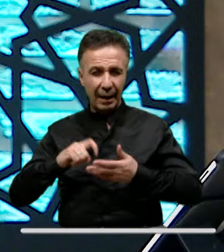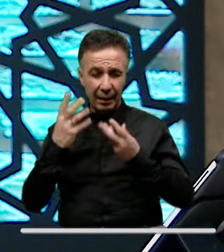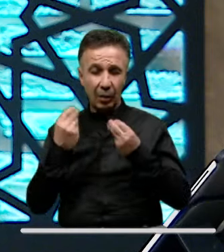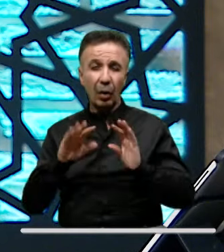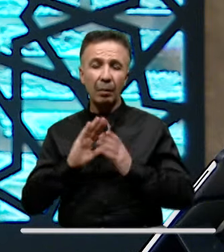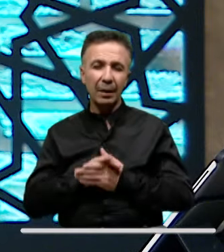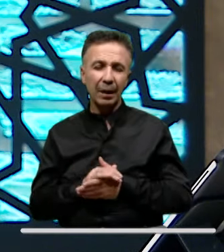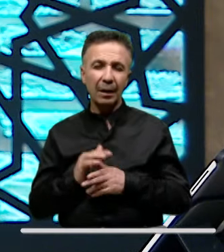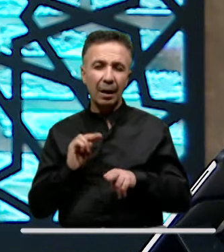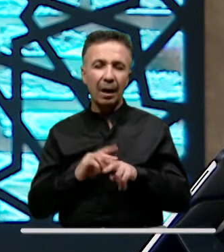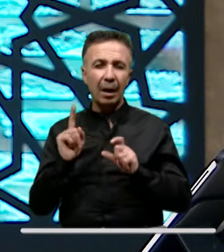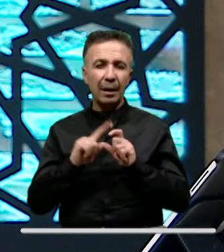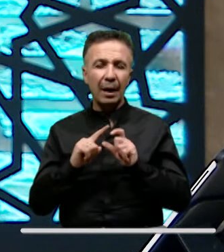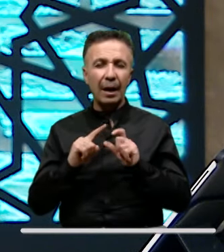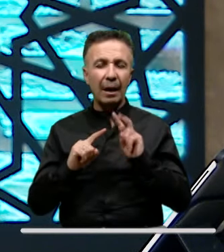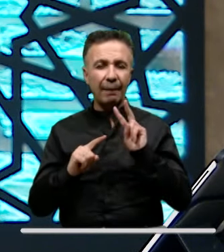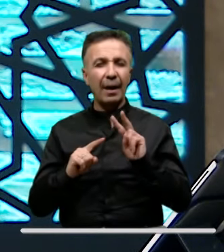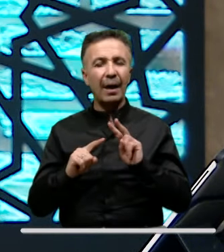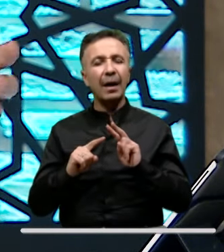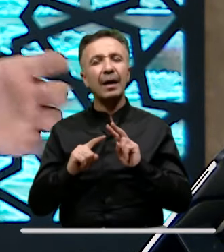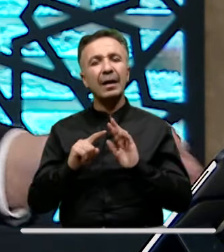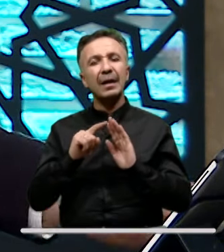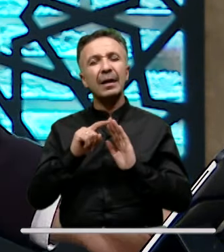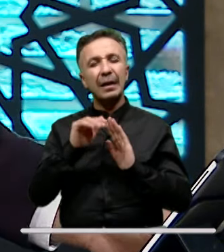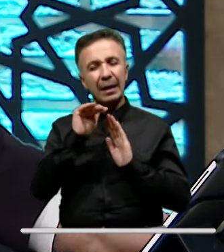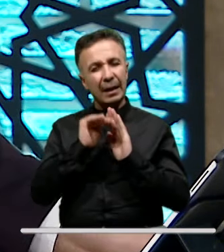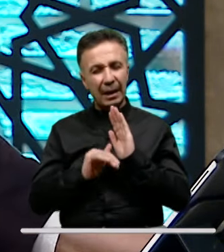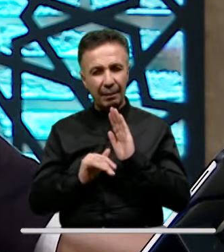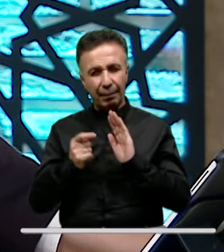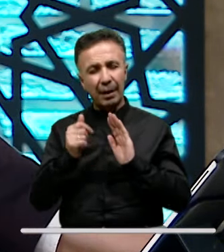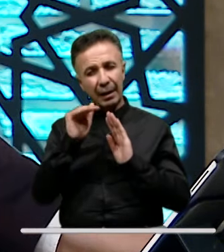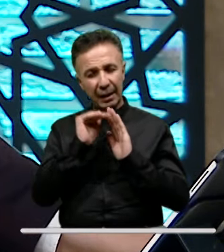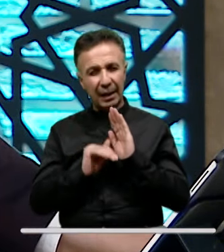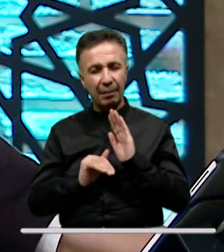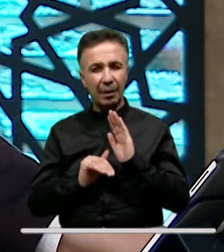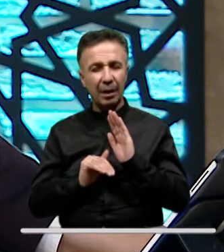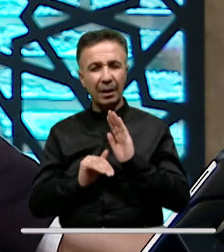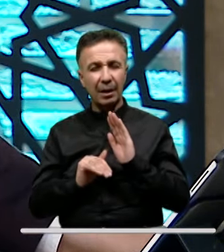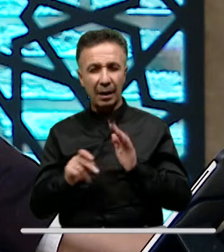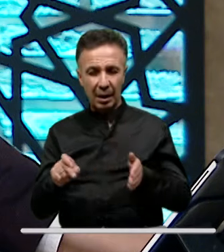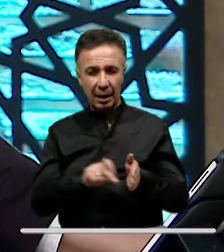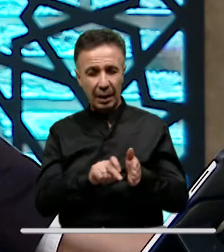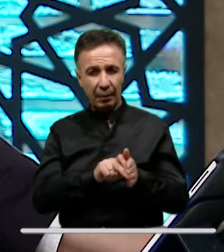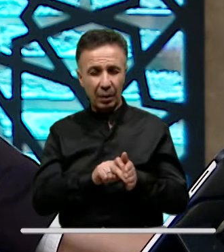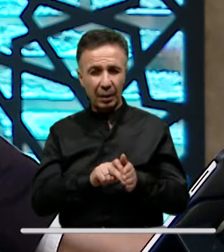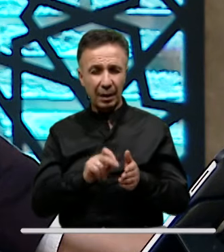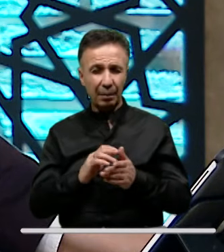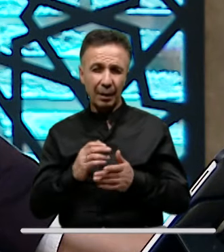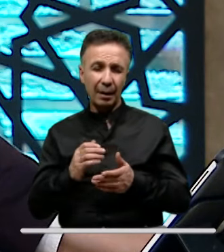KDV indiriminden yararlanmak gibi bir rapor aracılığıyla böyle bir hak tanınıyor. Emin Bey şunu